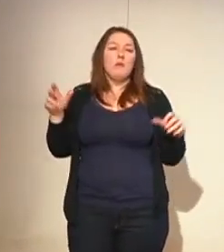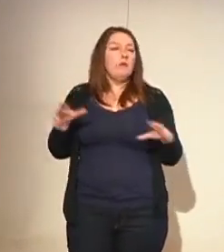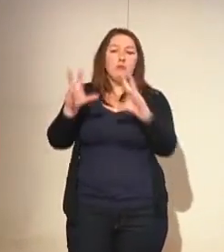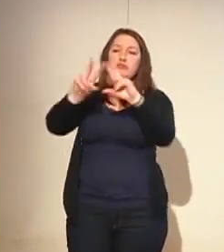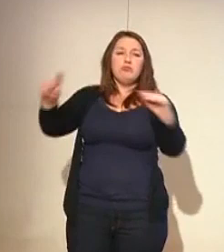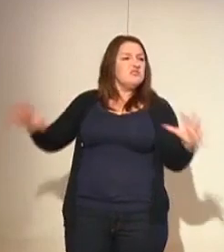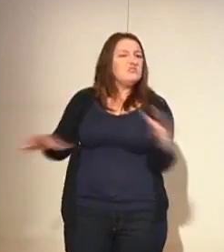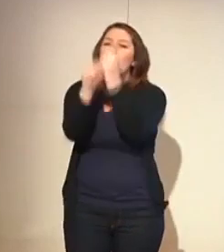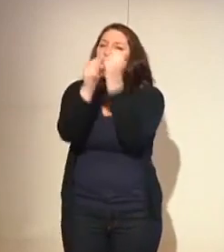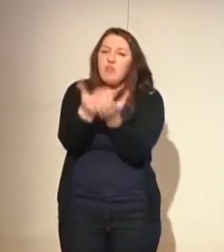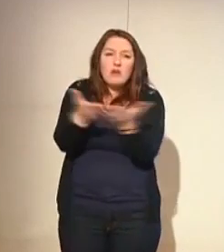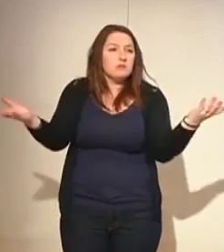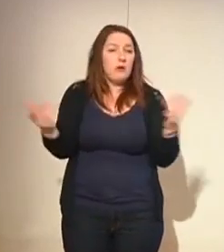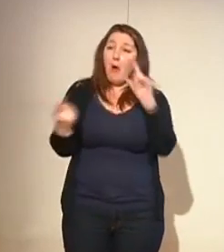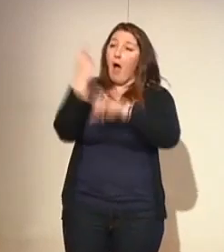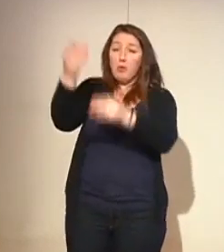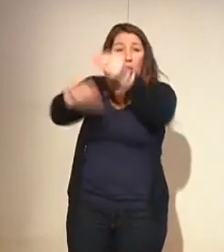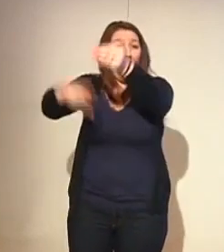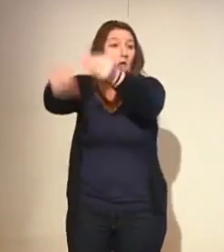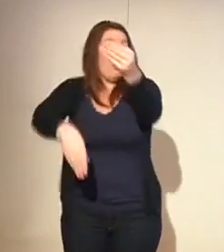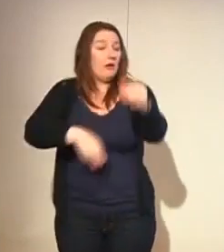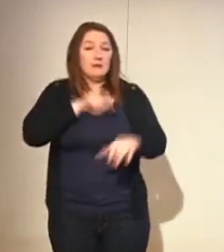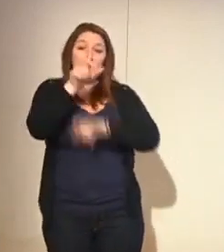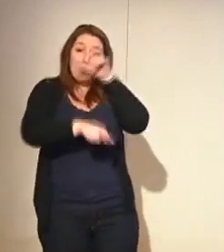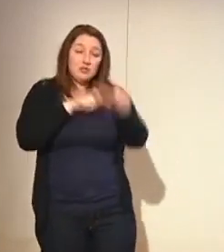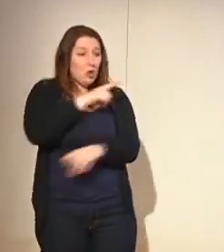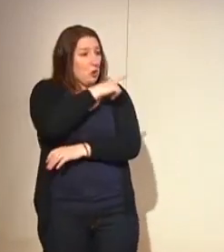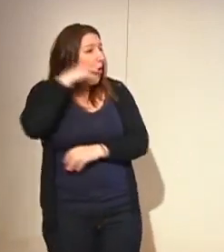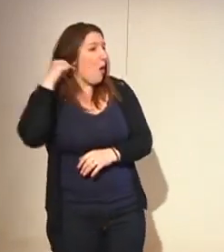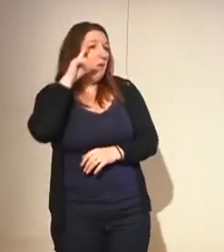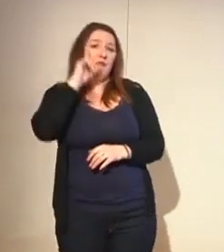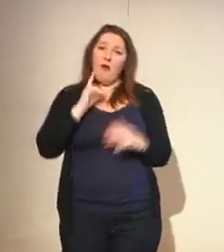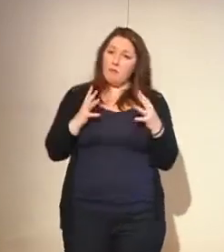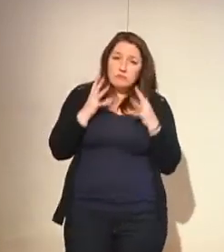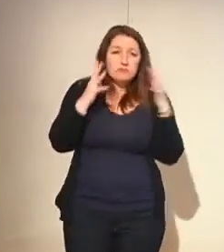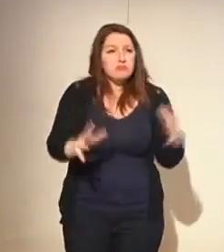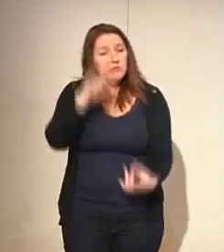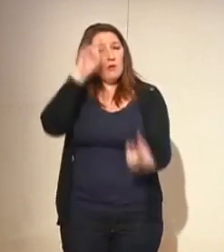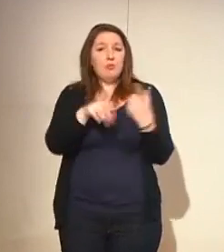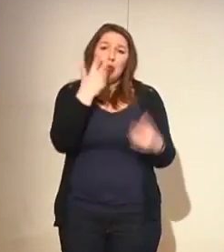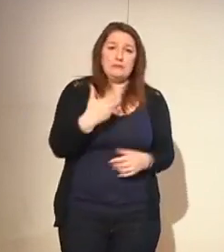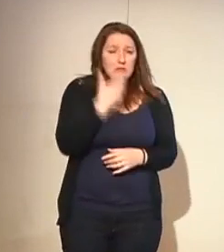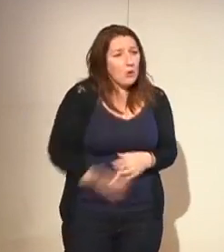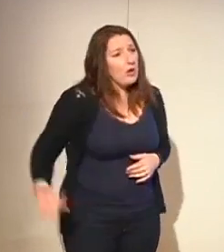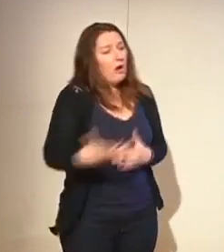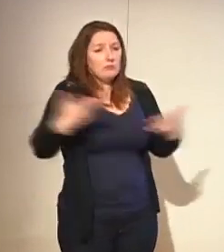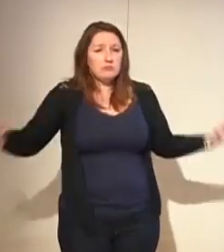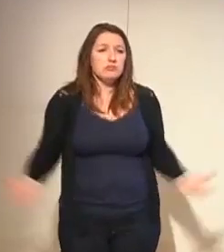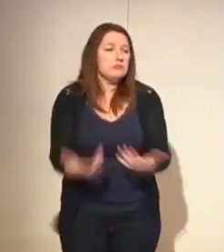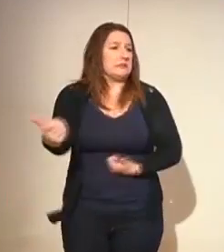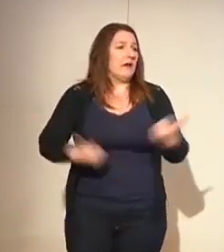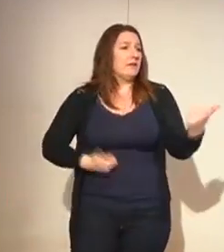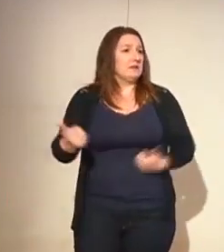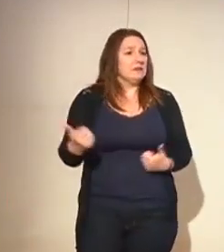oublie de dire l'essentiel l'engagement d'hommes et de femmes au service de la collectivité et ce que cela peut représenter en matière de vie